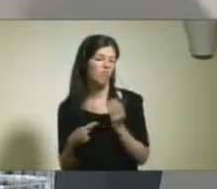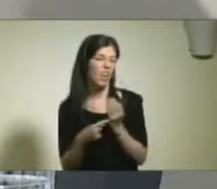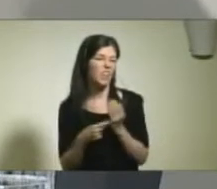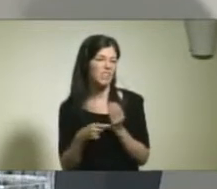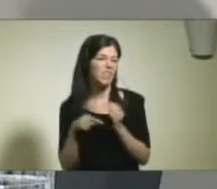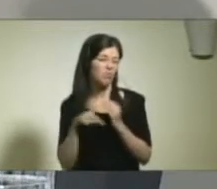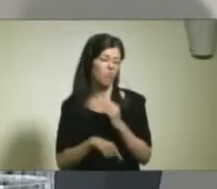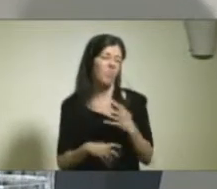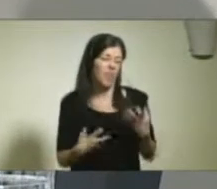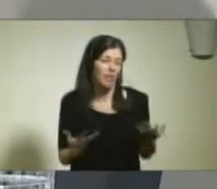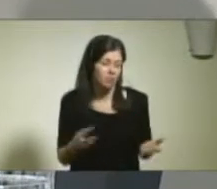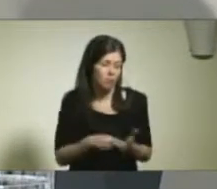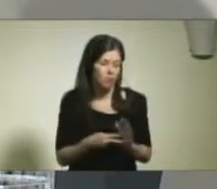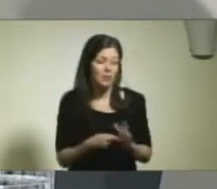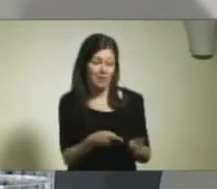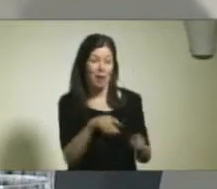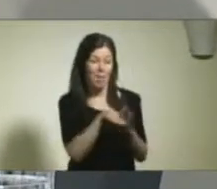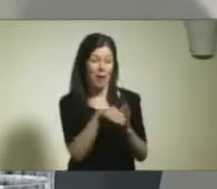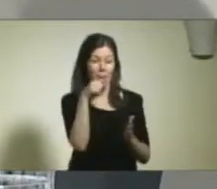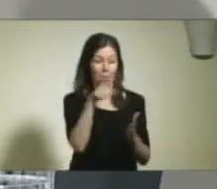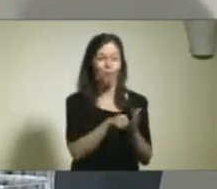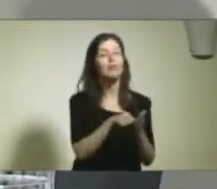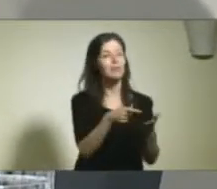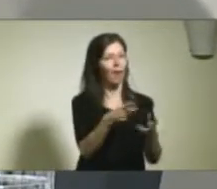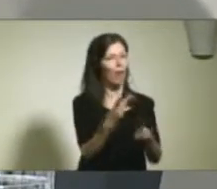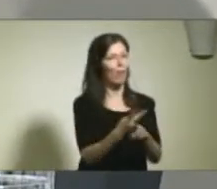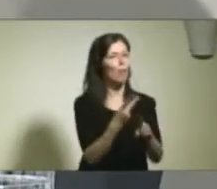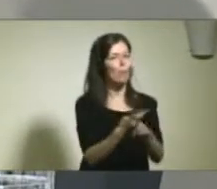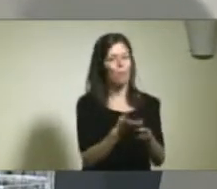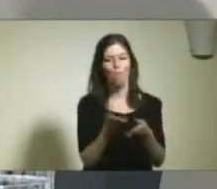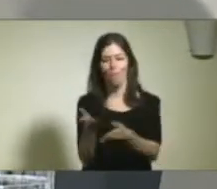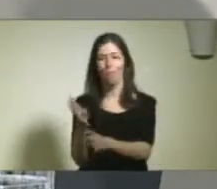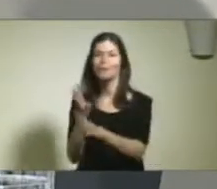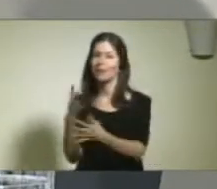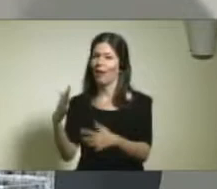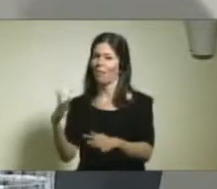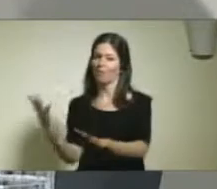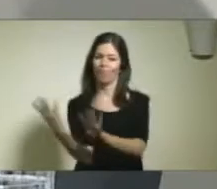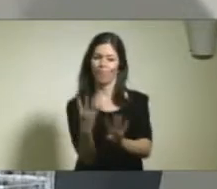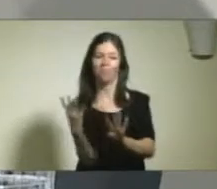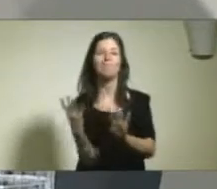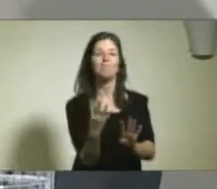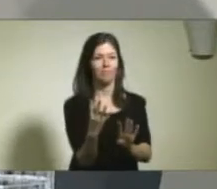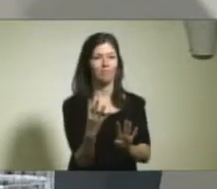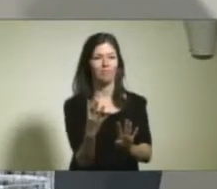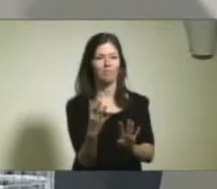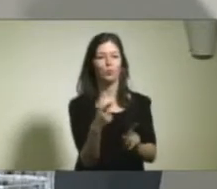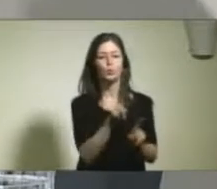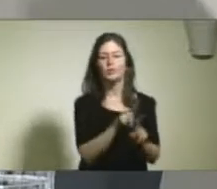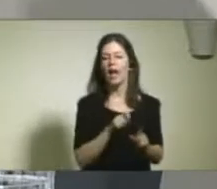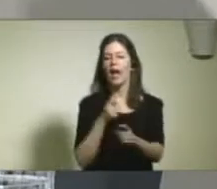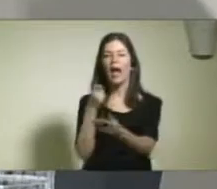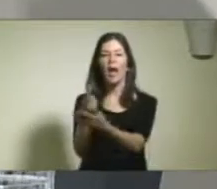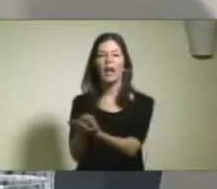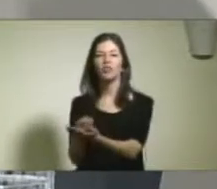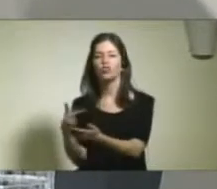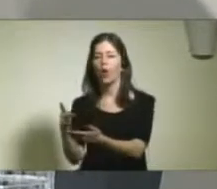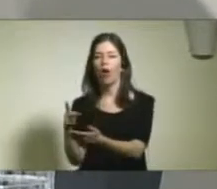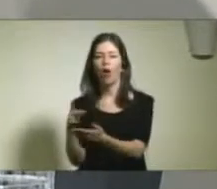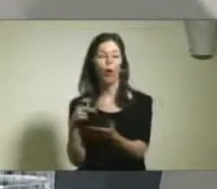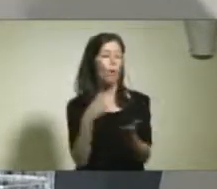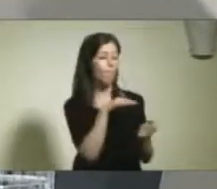placé, la Banque Postale, sur les taux qu'on a proposés aux clients, et on a fait beaucoup de rachats de crédits aux